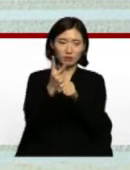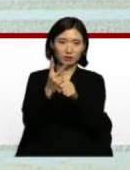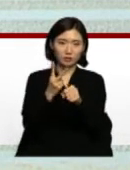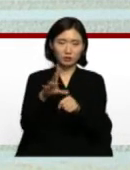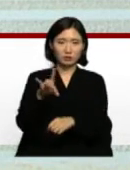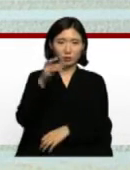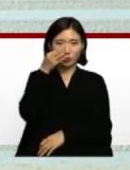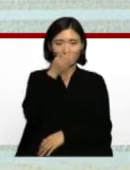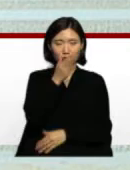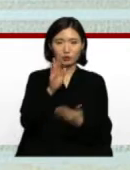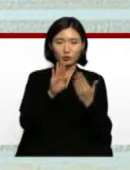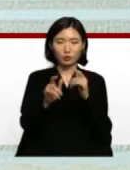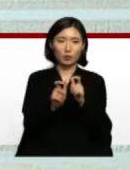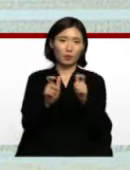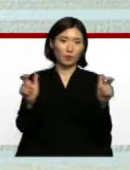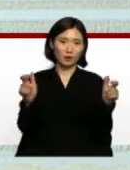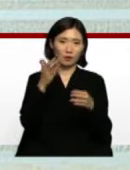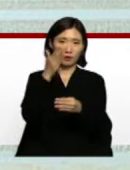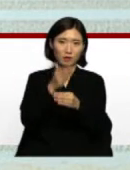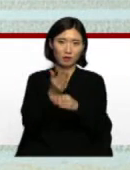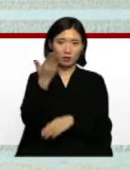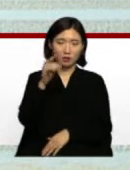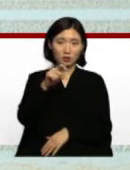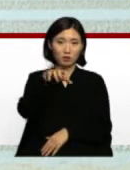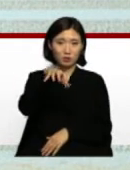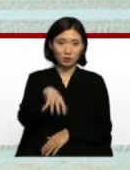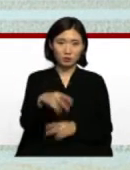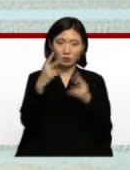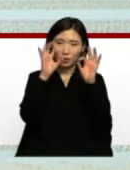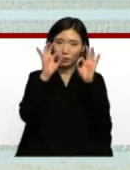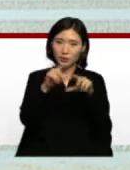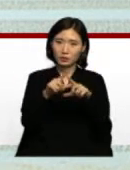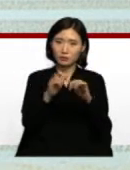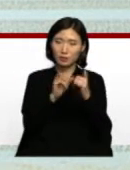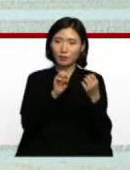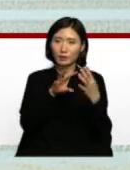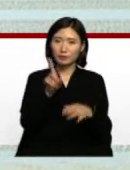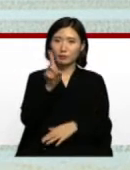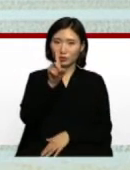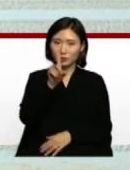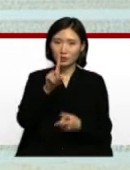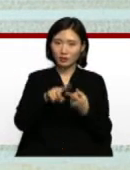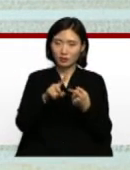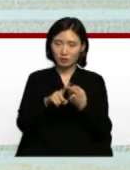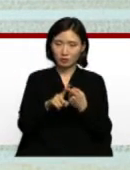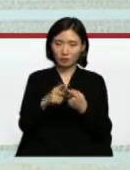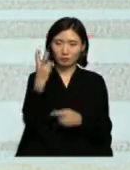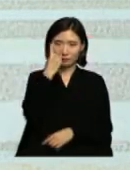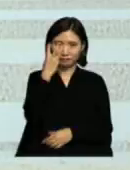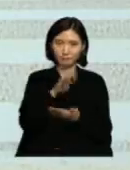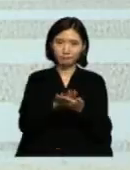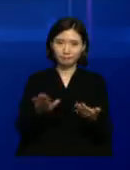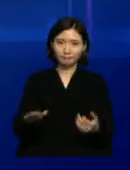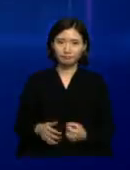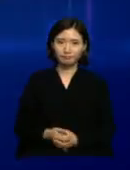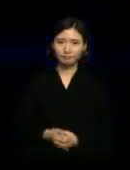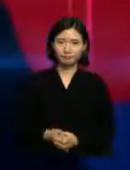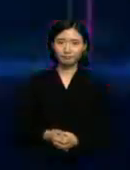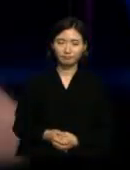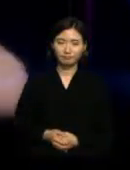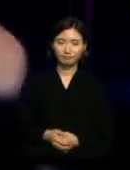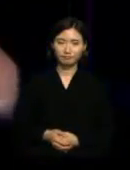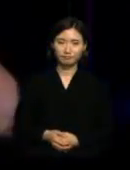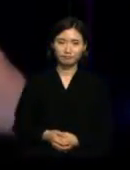전에 첫 선을 보인 뒤 확대되고 있는데요. 이곳을 바라보는 시민들의 반응은 어떨까요? 보도에 오신영 기자입니다.